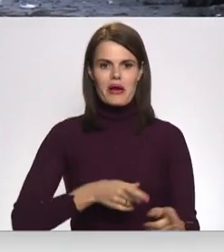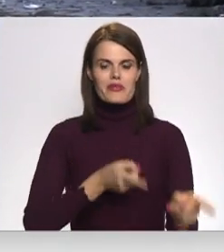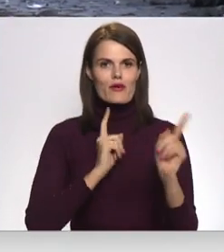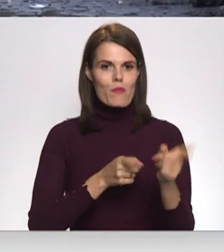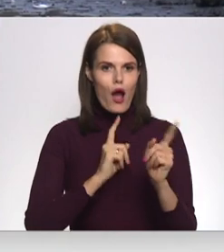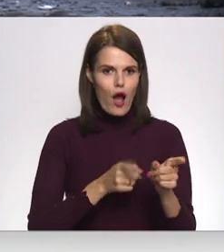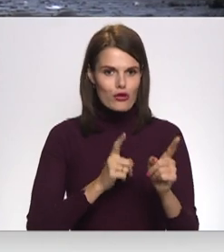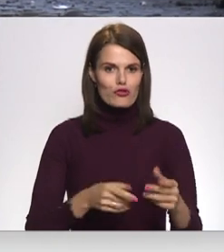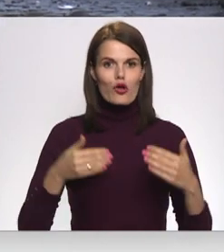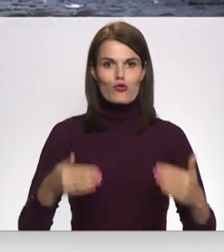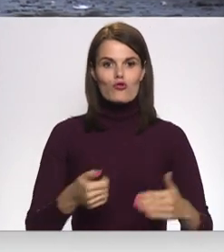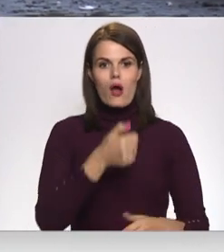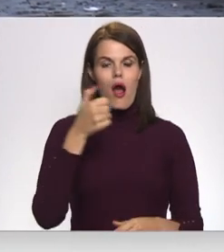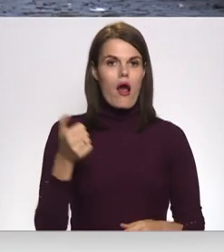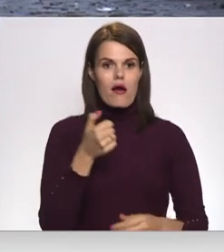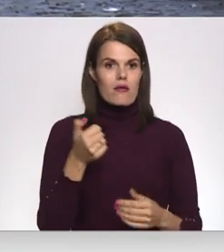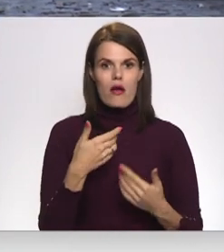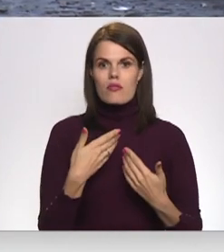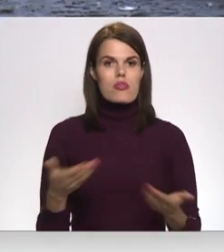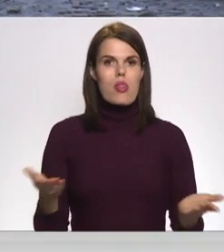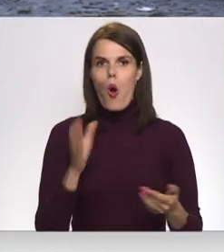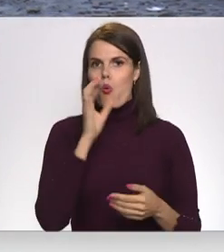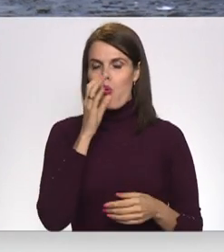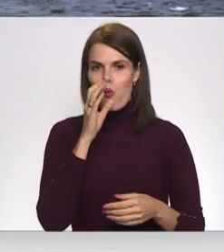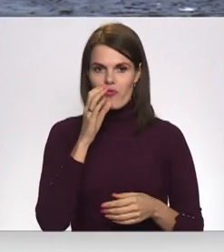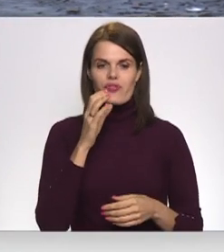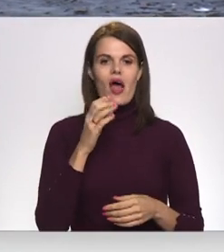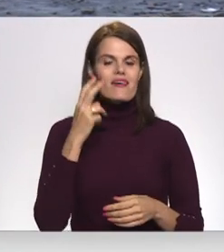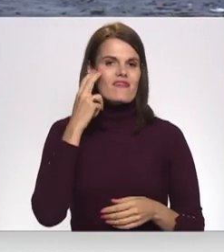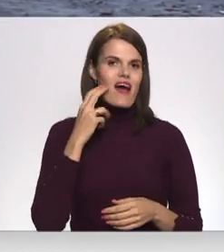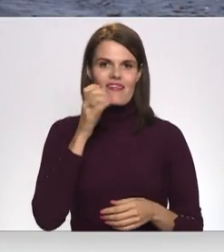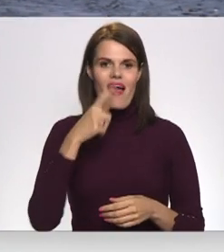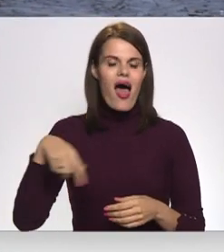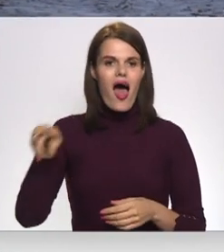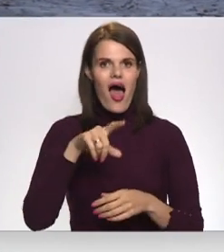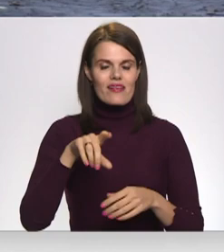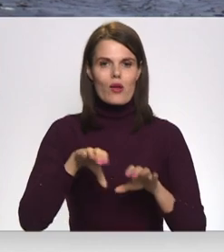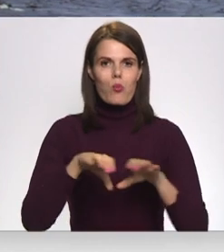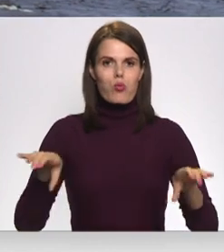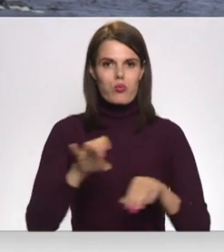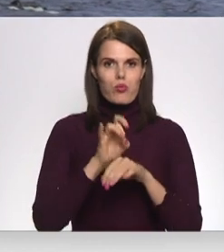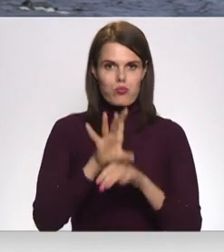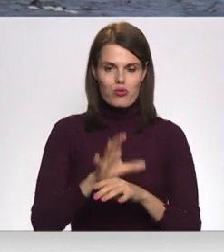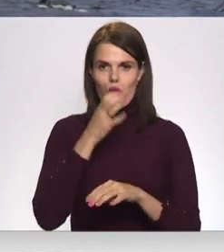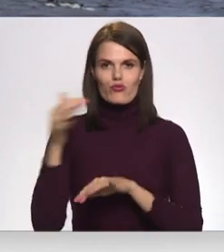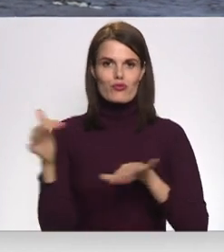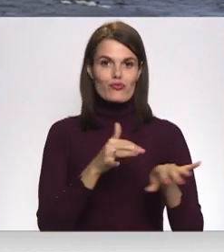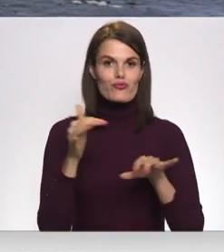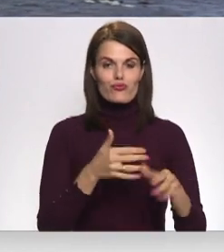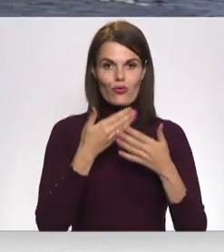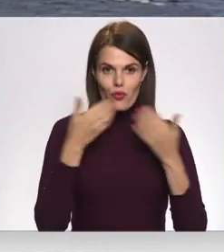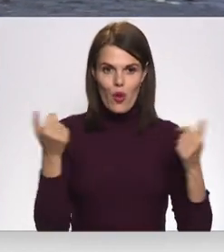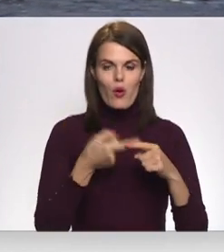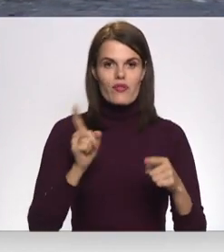vieta. Šogad tam nav pienācis klāt ūdens no vecā ezera saplīsušas caurules dēļ, tādēļ ezers